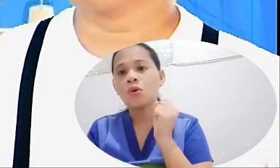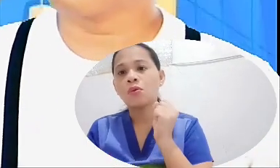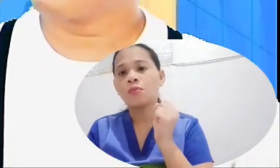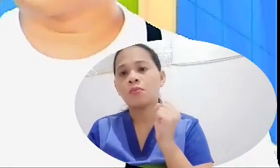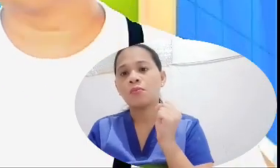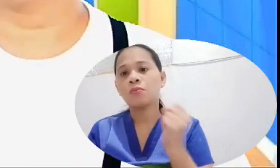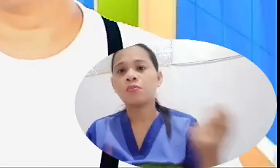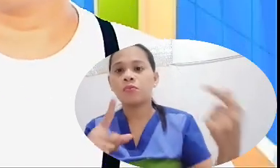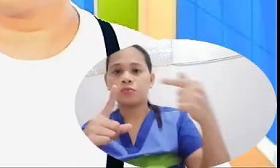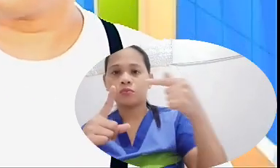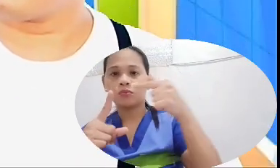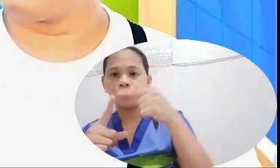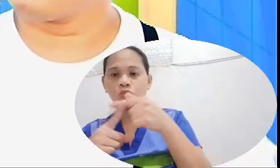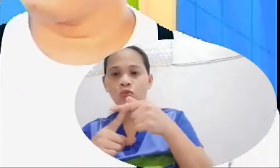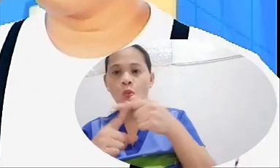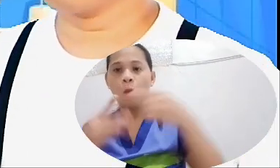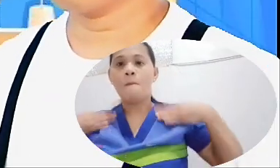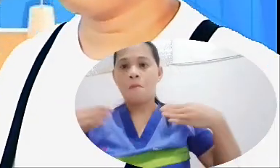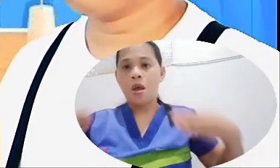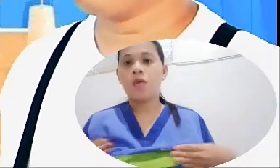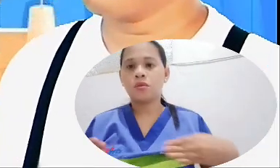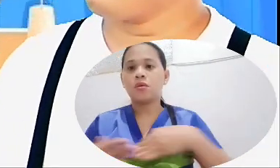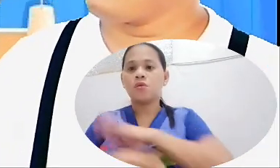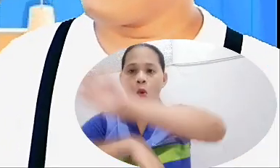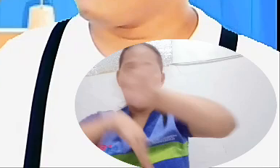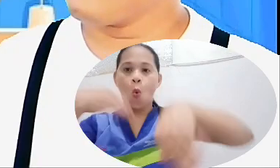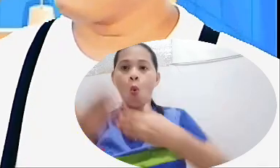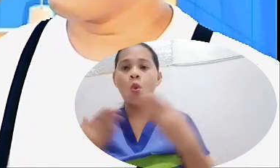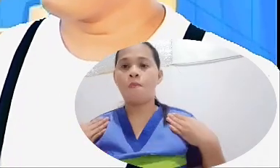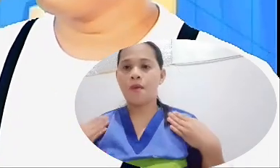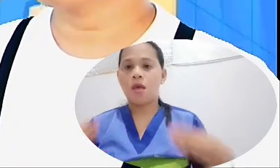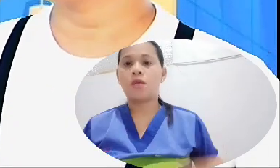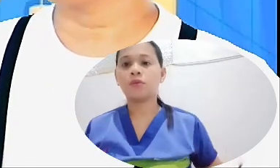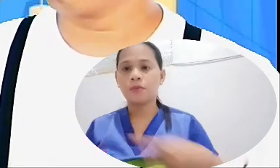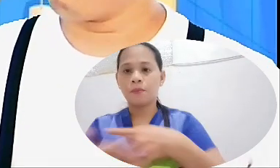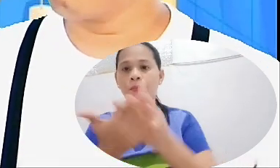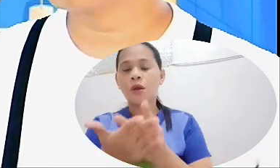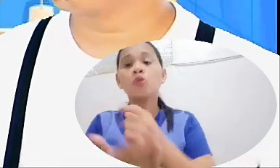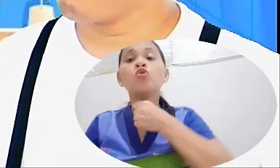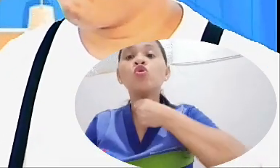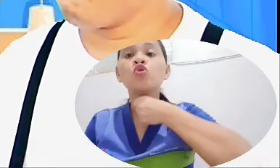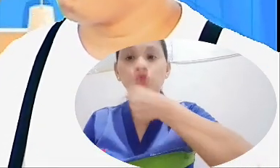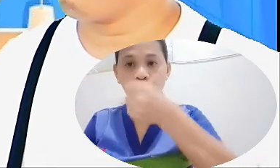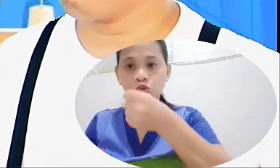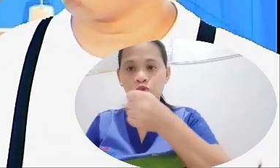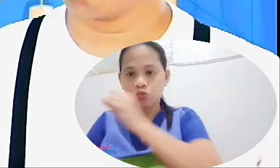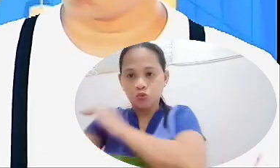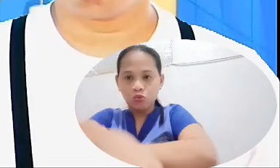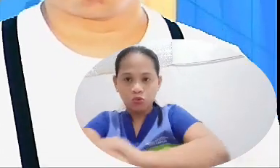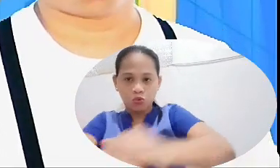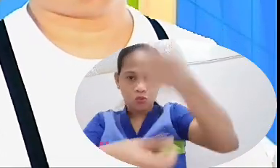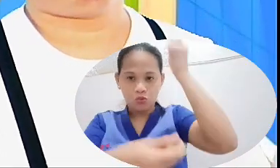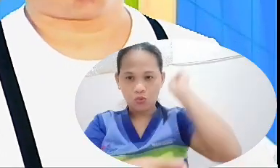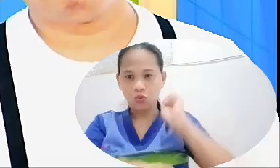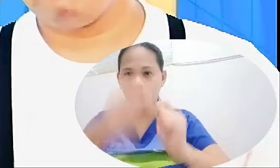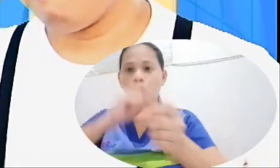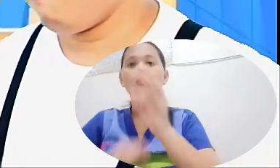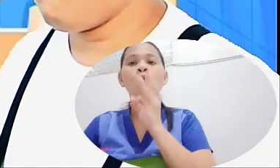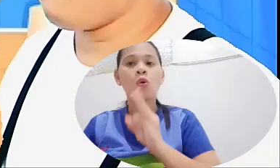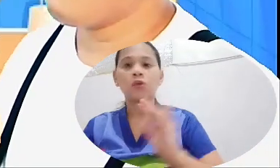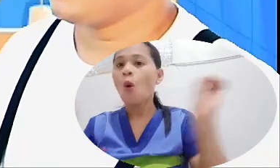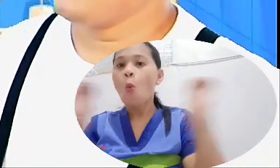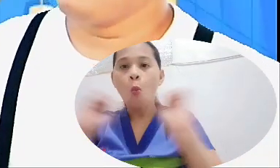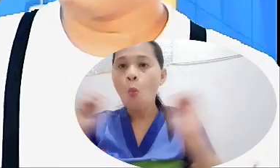sa buong katawan mo. Siguraduhin mo na kukuskusin mo ng maayos ang kilikili mo,